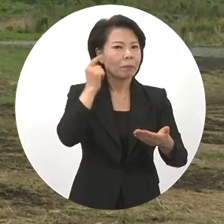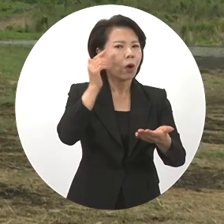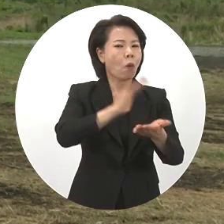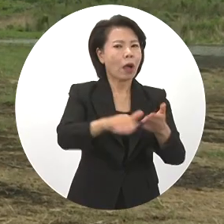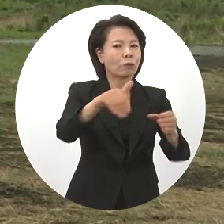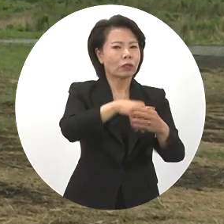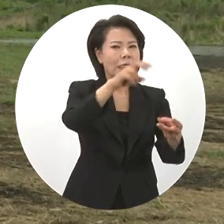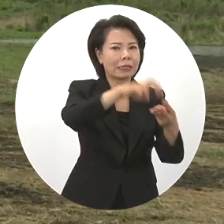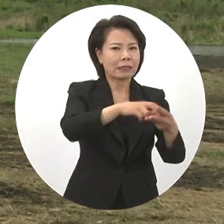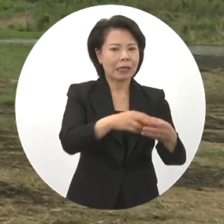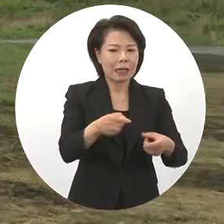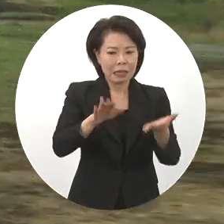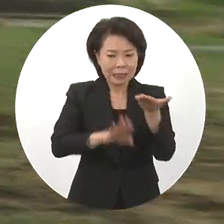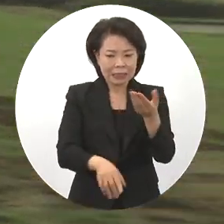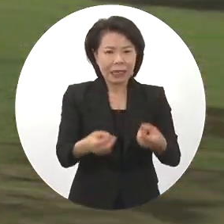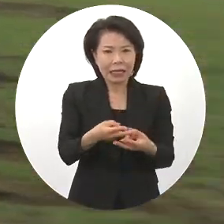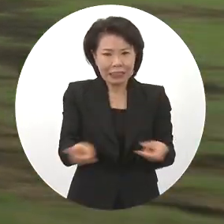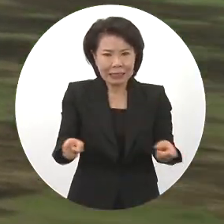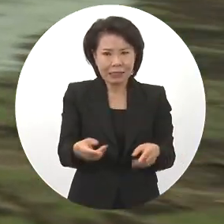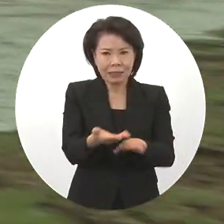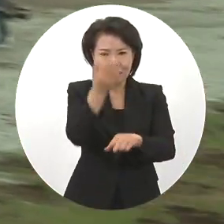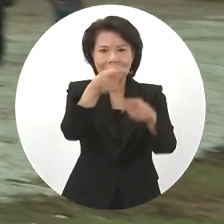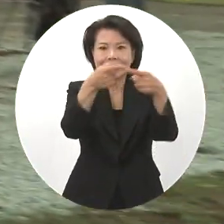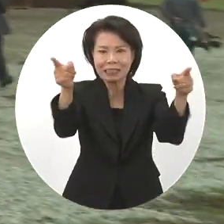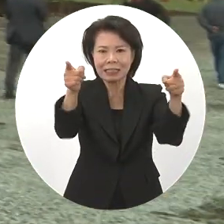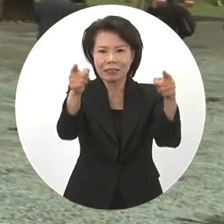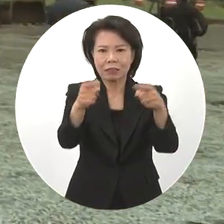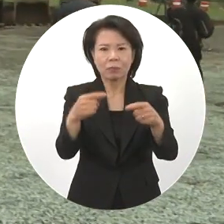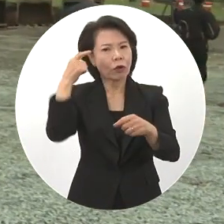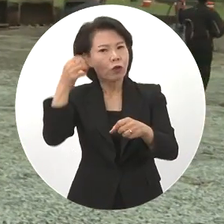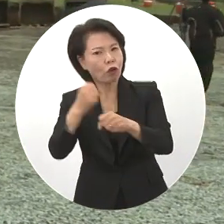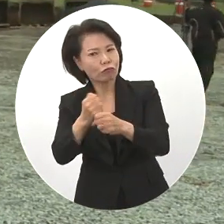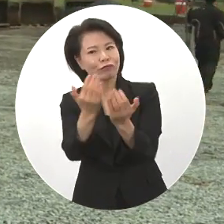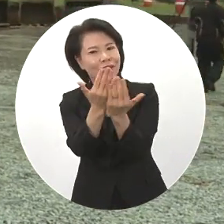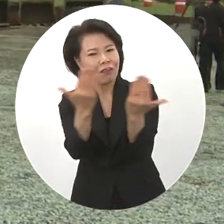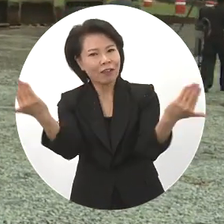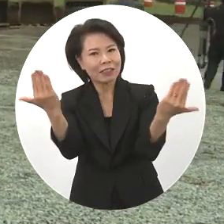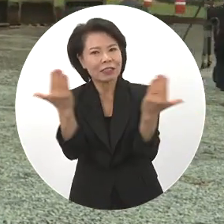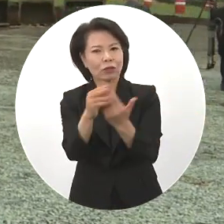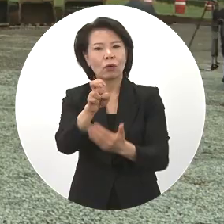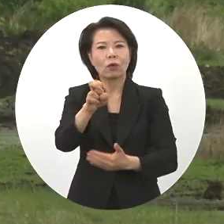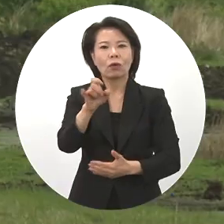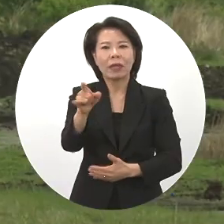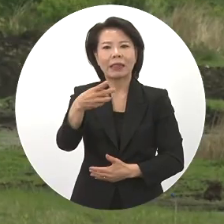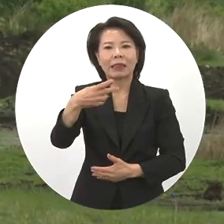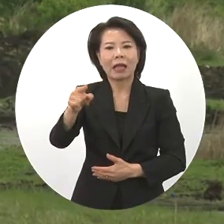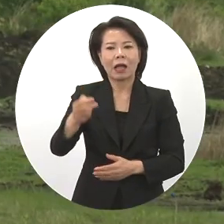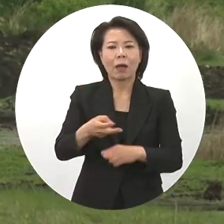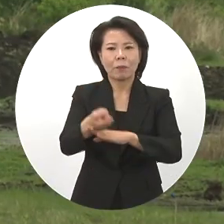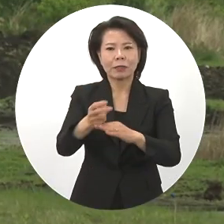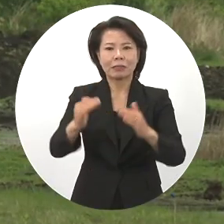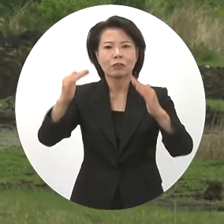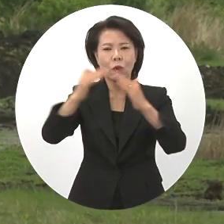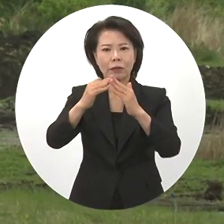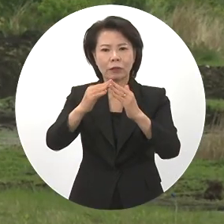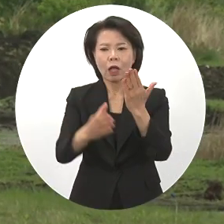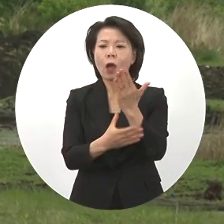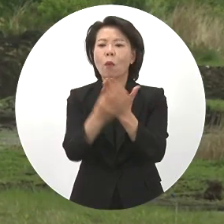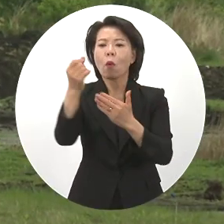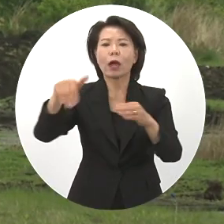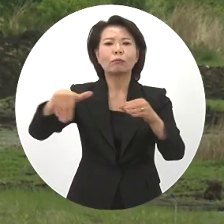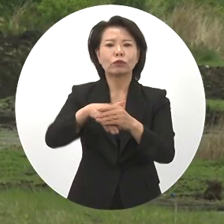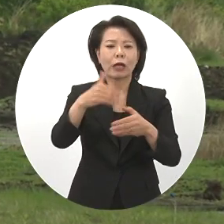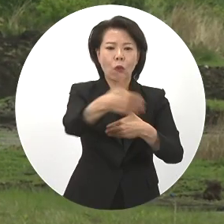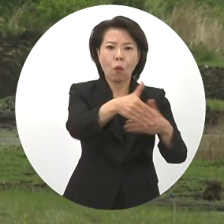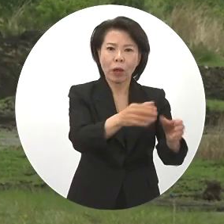국제평화문화센터는 지하 2층, 지상 1층 규모로 연구, 전시, 메타버스관 등